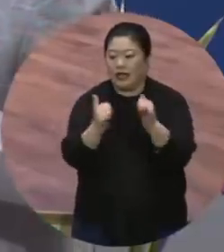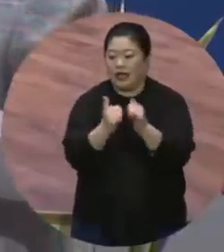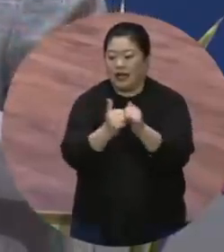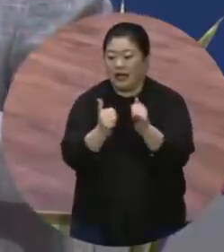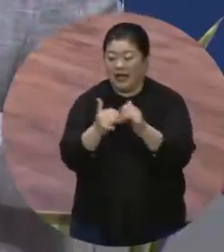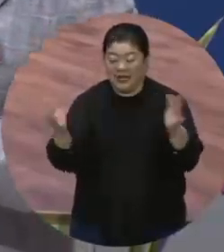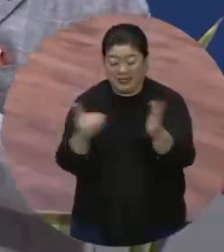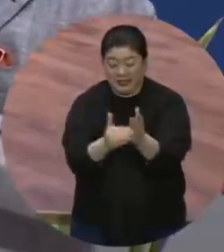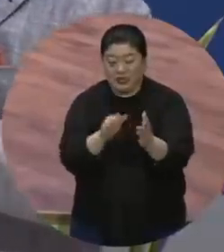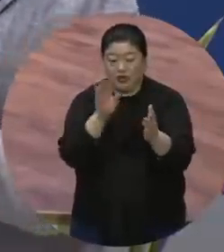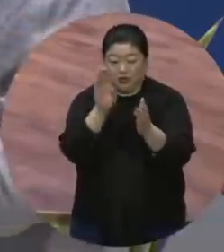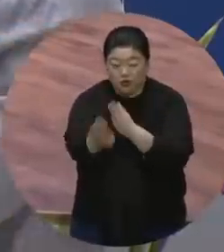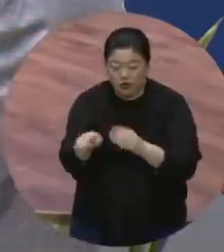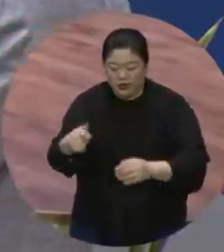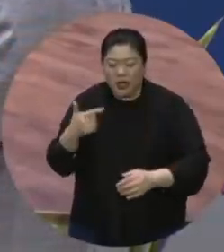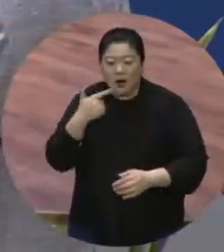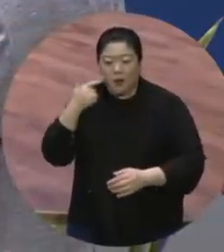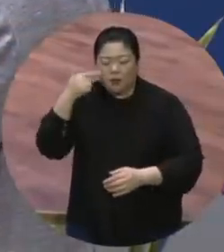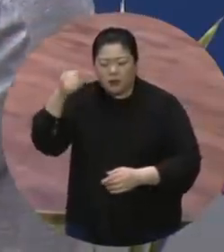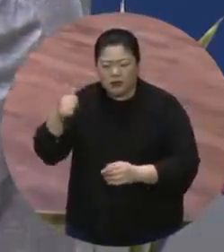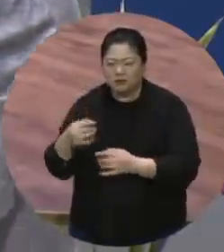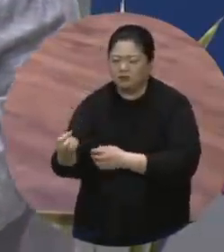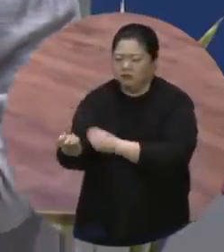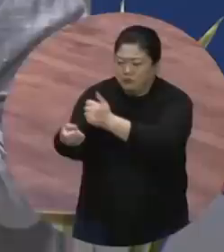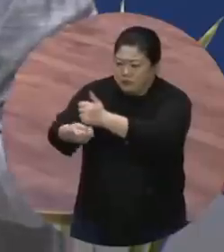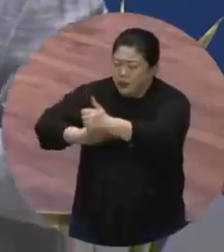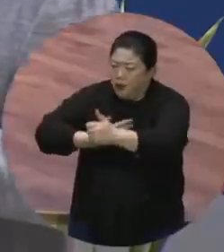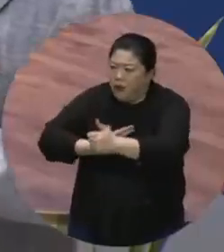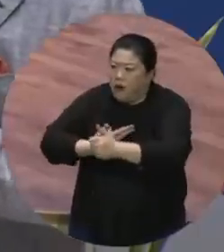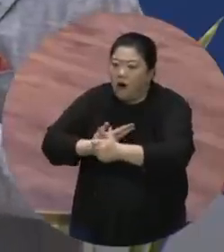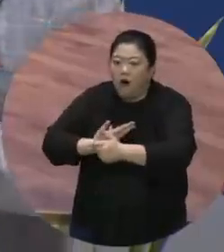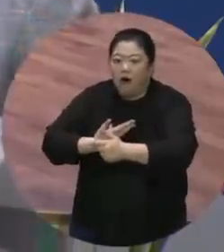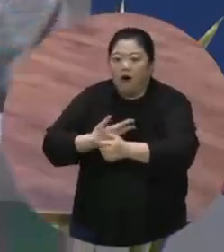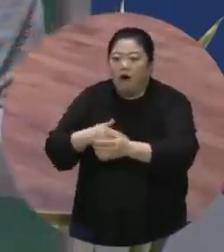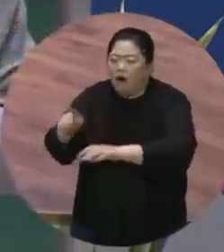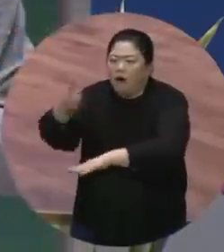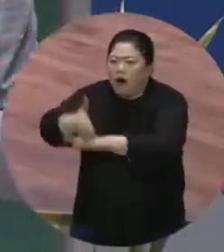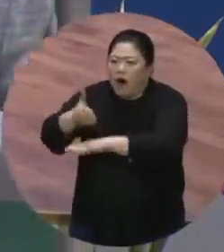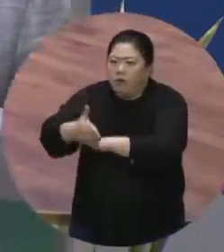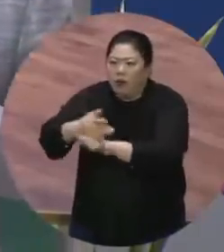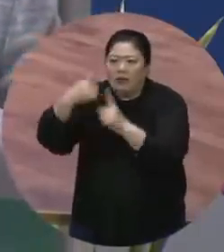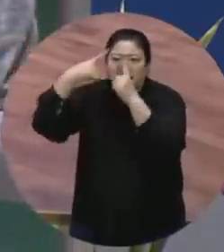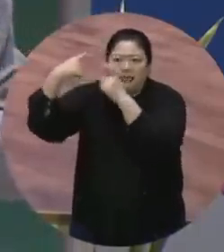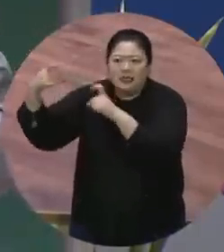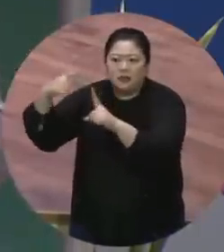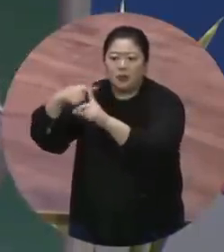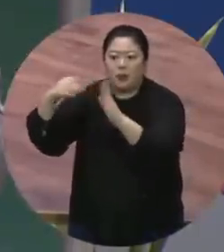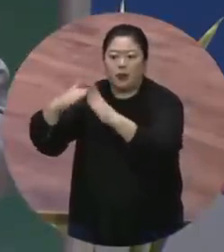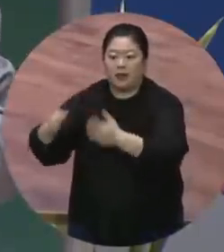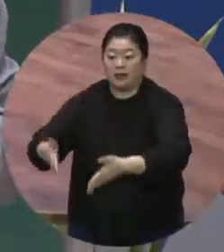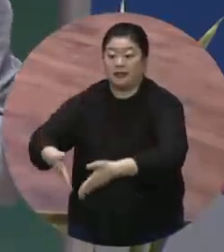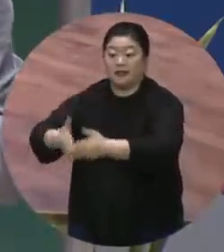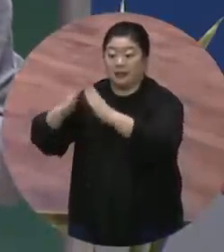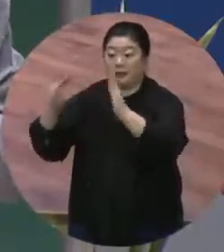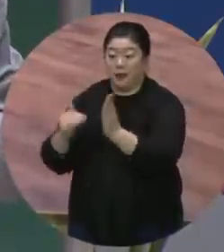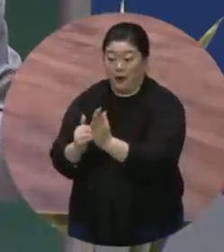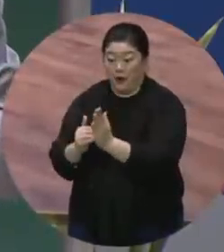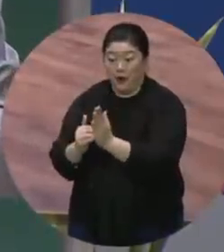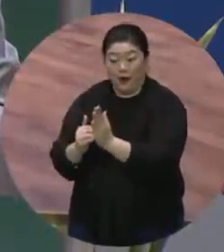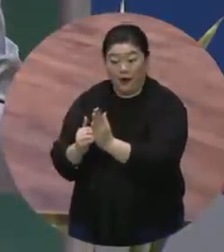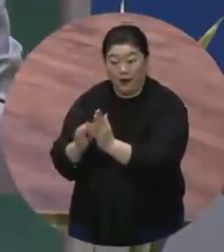그룬텁이 목사님을 기념하는 교회를 세우게 됐어요. 교회. 교회를 세우는데, 교회를 세우는데,